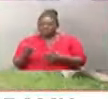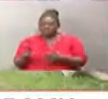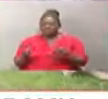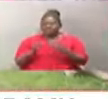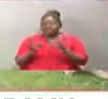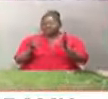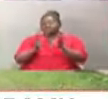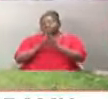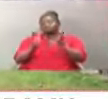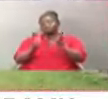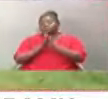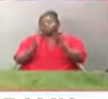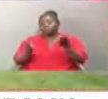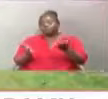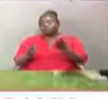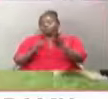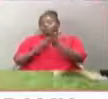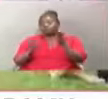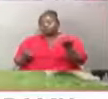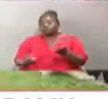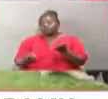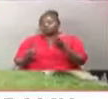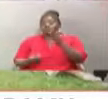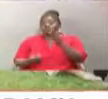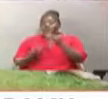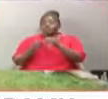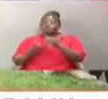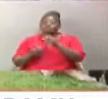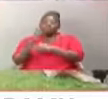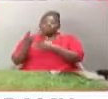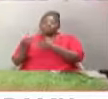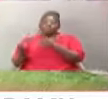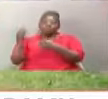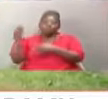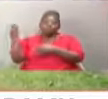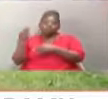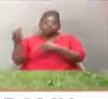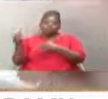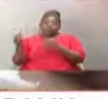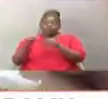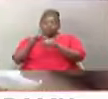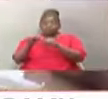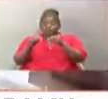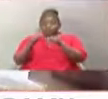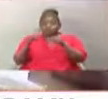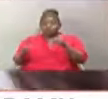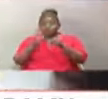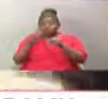N'abalokole bakozesa omukisa guno okubuulira abatambuza enjiri ey'omwana Yesu agenda okuzaalibwa.